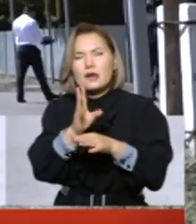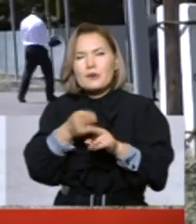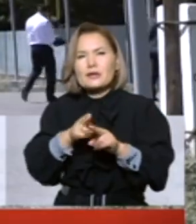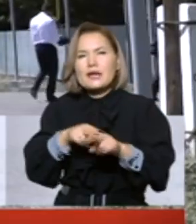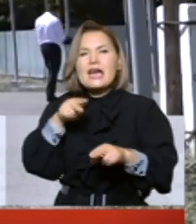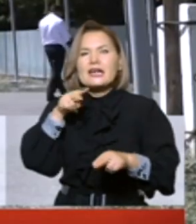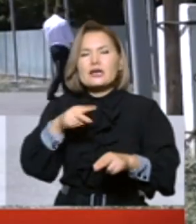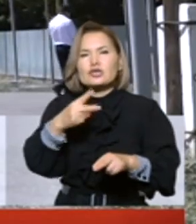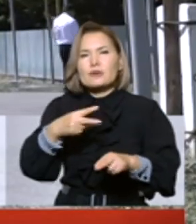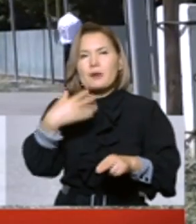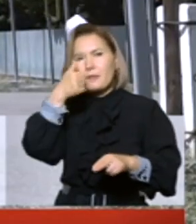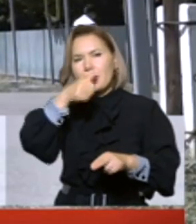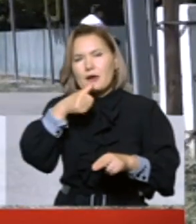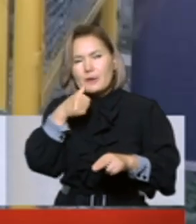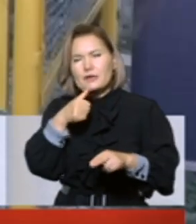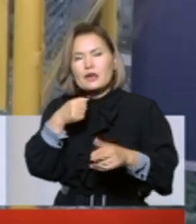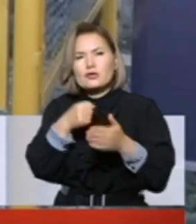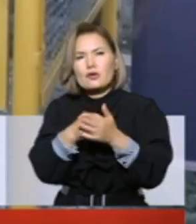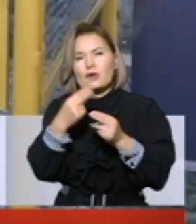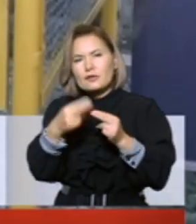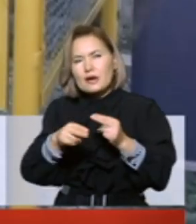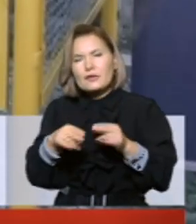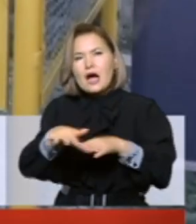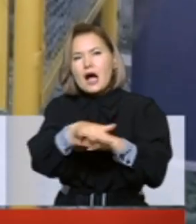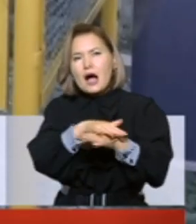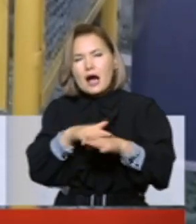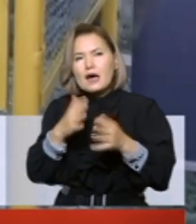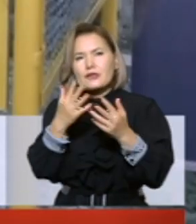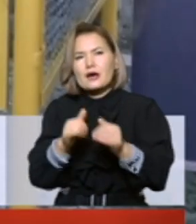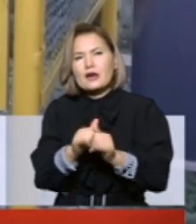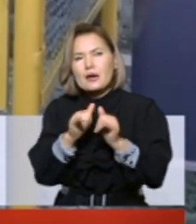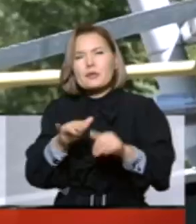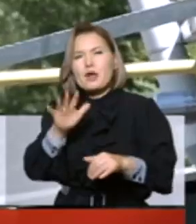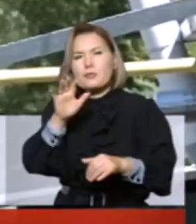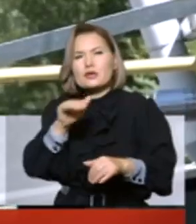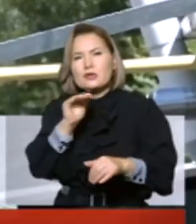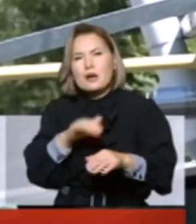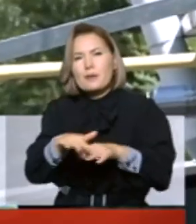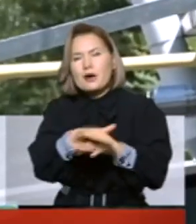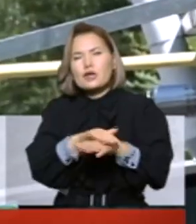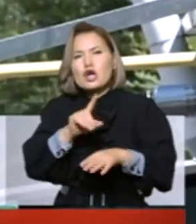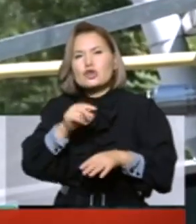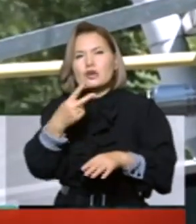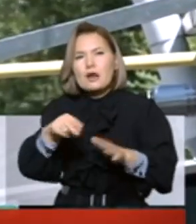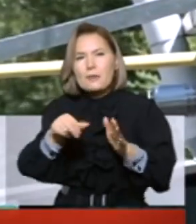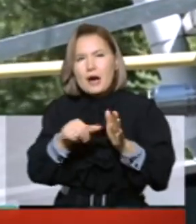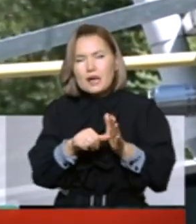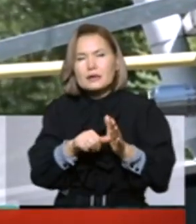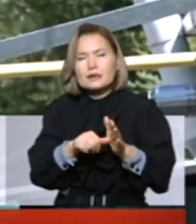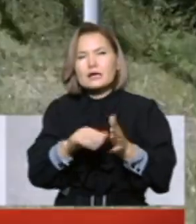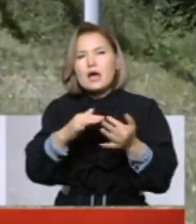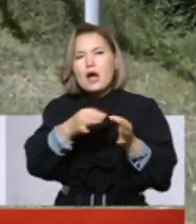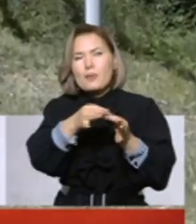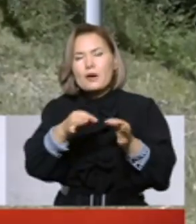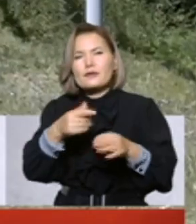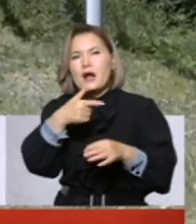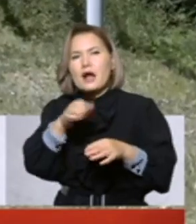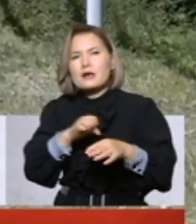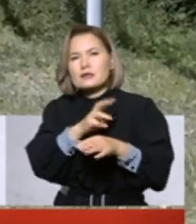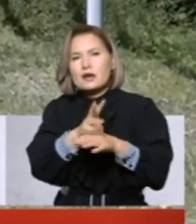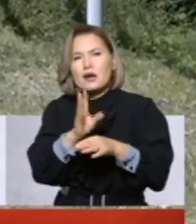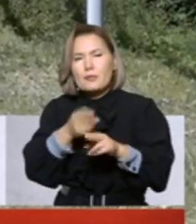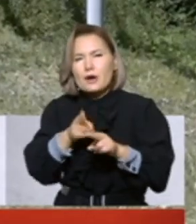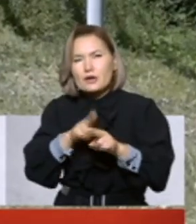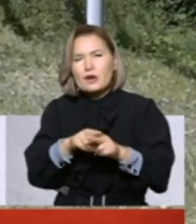Ал 2025 жылдың соңына қарай халық саны 500 мыңнан асатын 126 елді мекенге көгілдір отын кіреді.